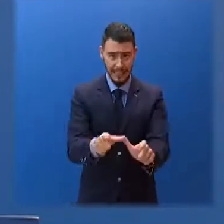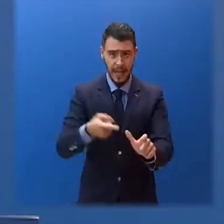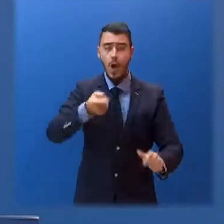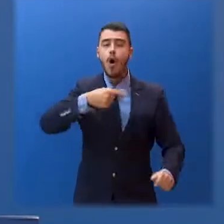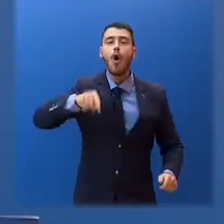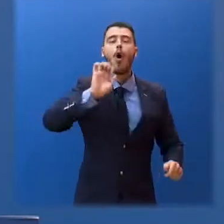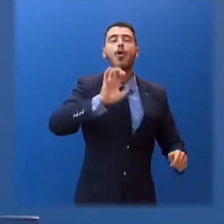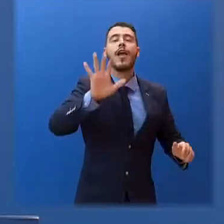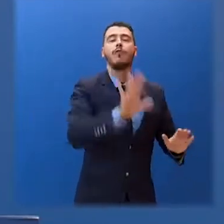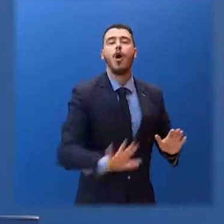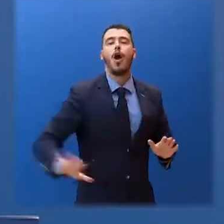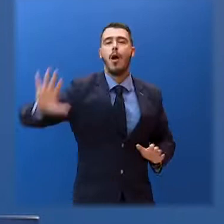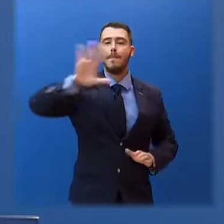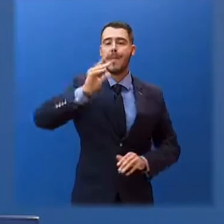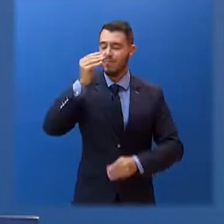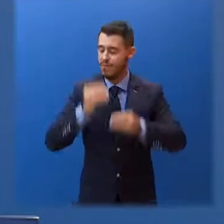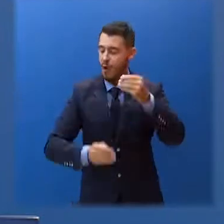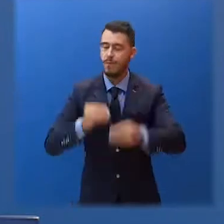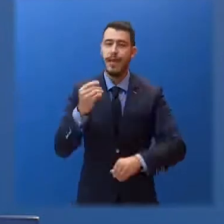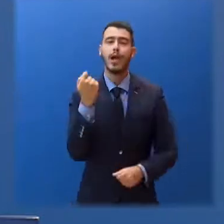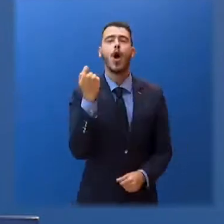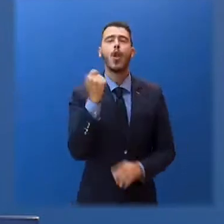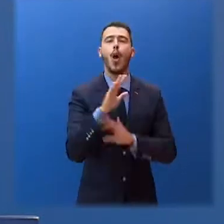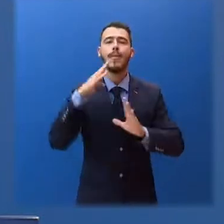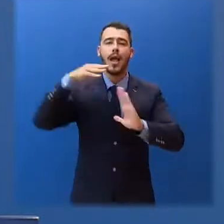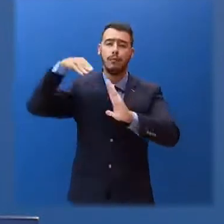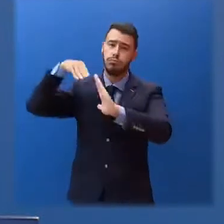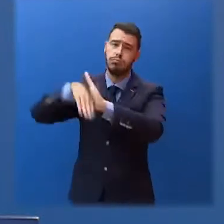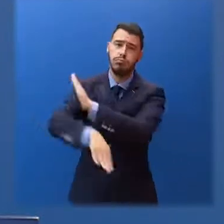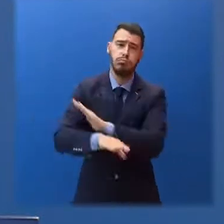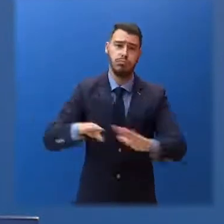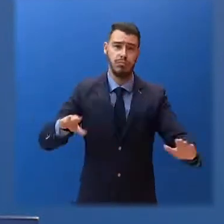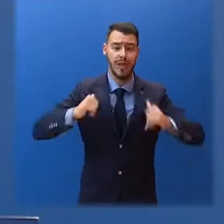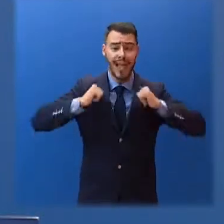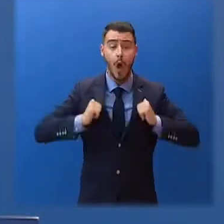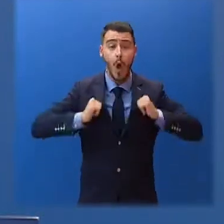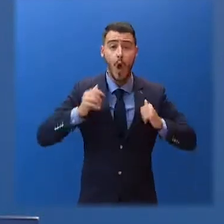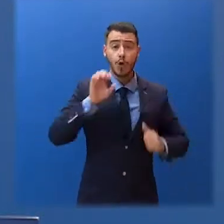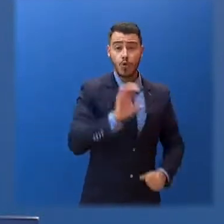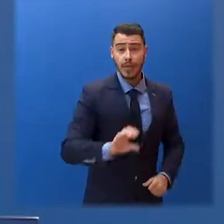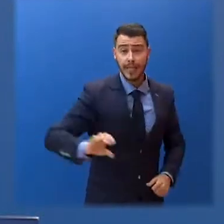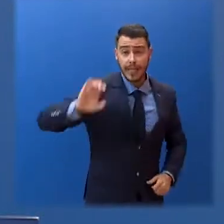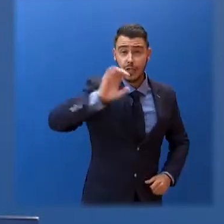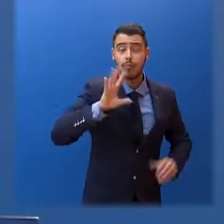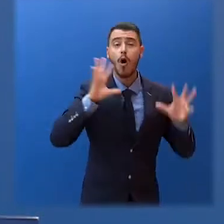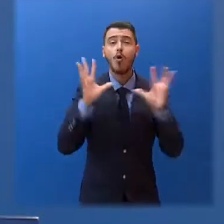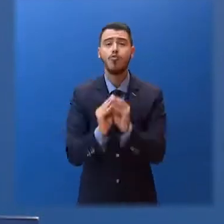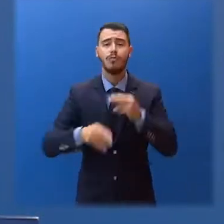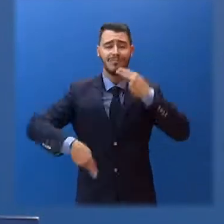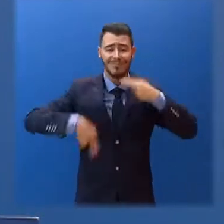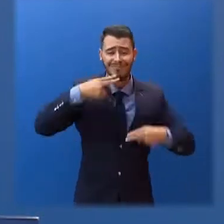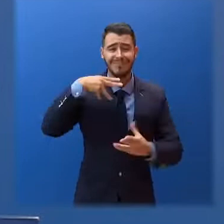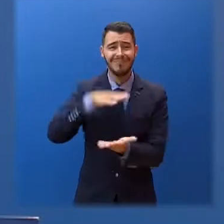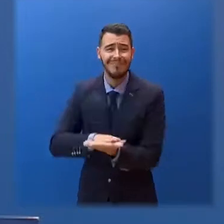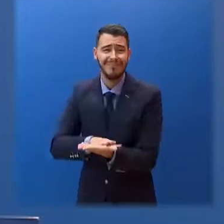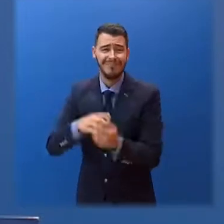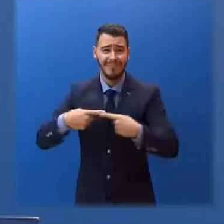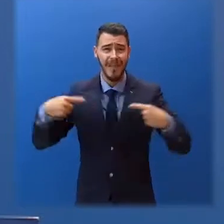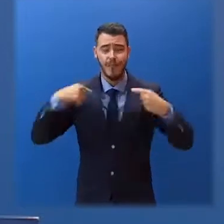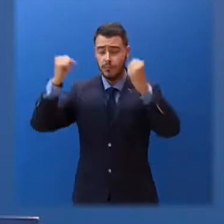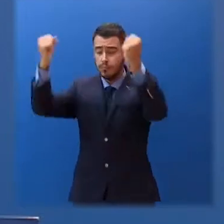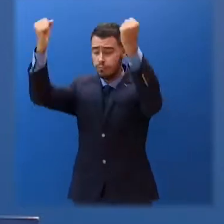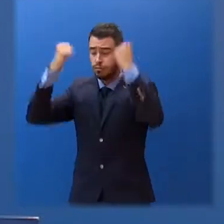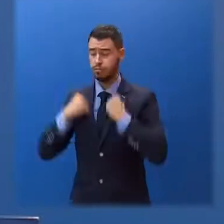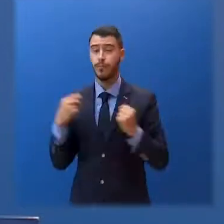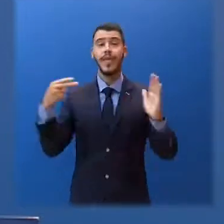όλους τους τομείς της οικονομίας, ιδίως μάλιστα στον τουρισμό και την εστίαση. Το 2019 ο τουρισμός